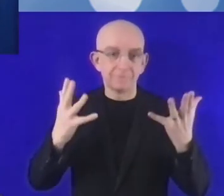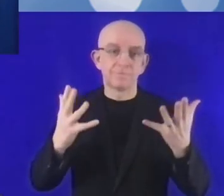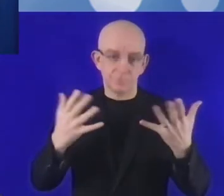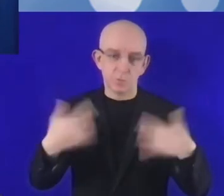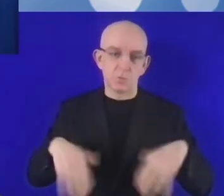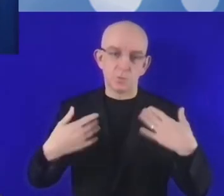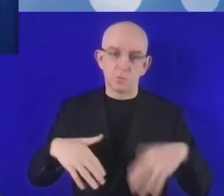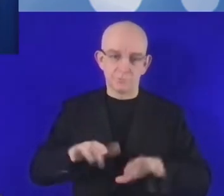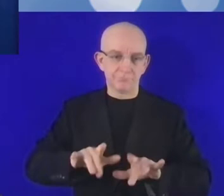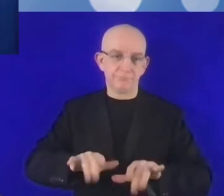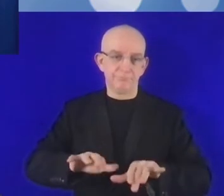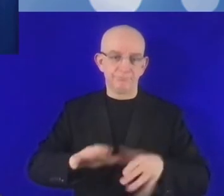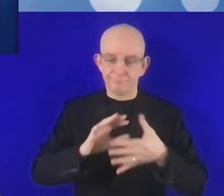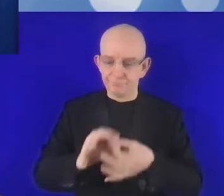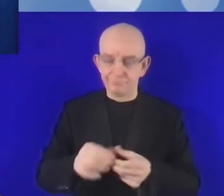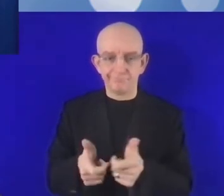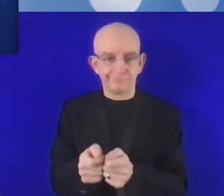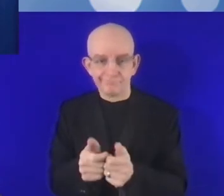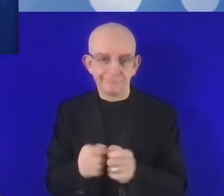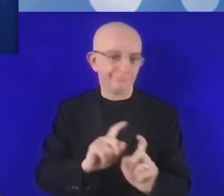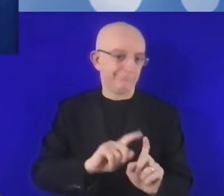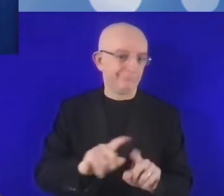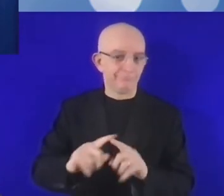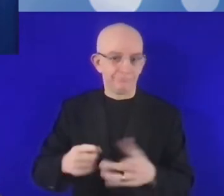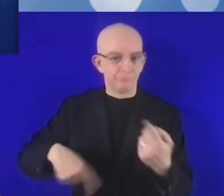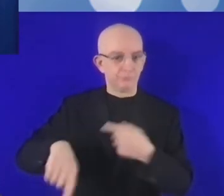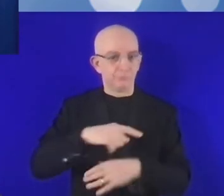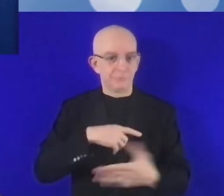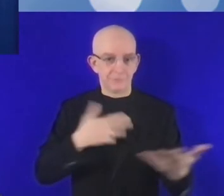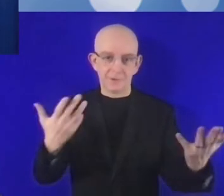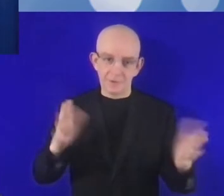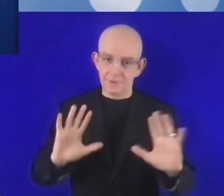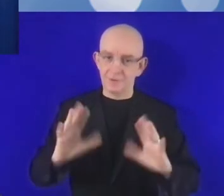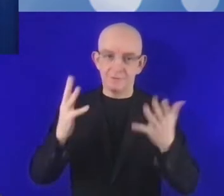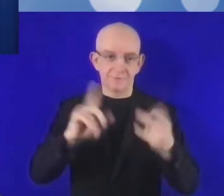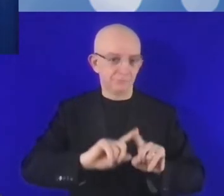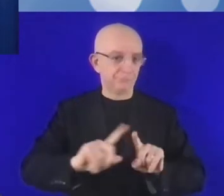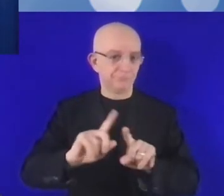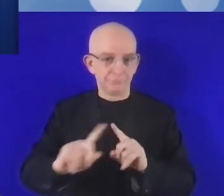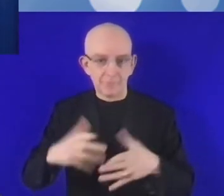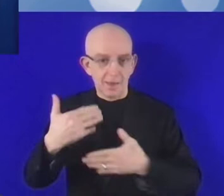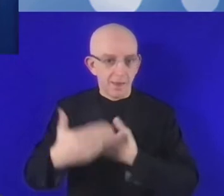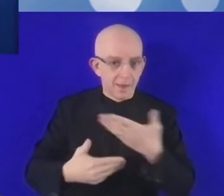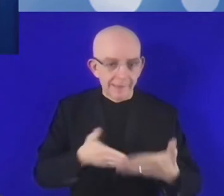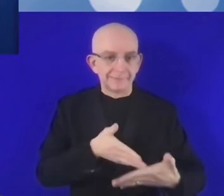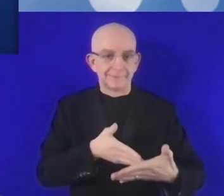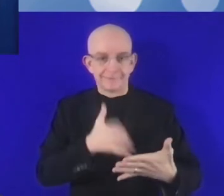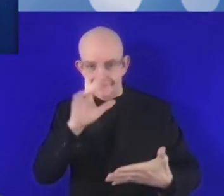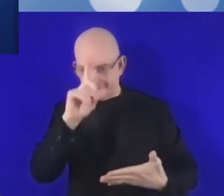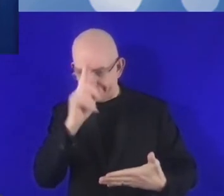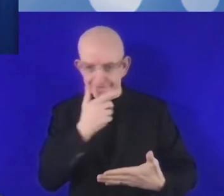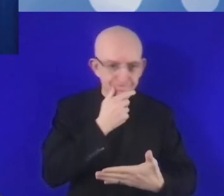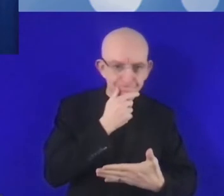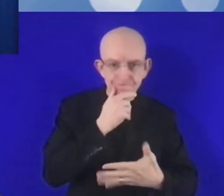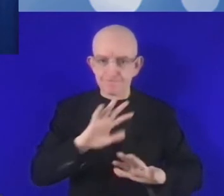hybride. Nous vivons dans un monde numérique, mais en même temps, nous vivons à une époque qui présente son